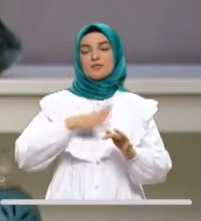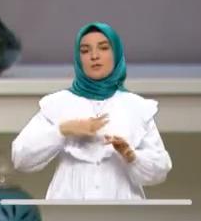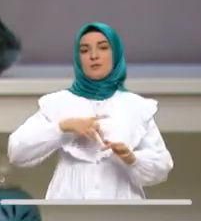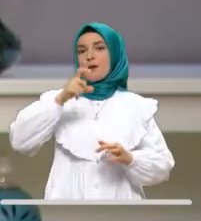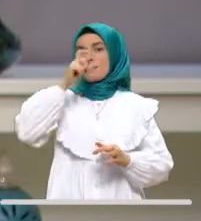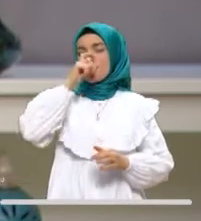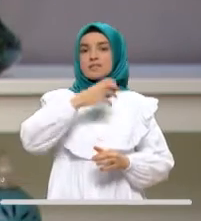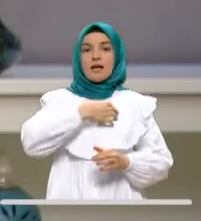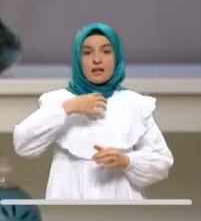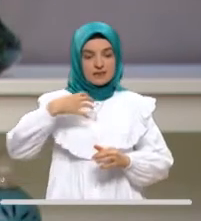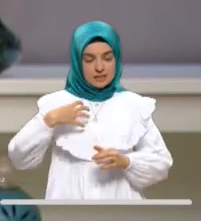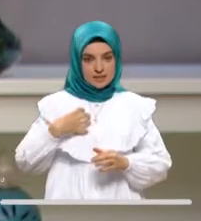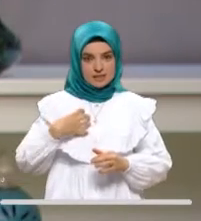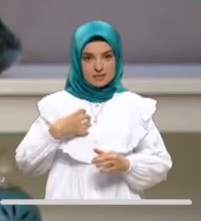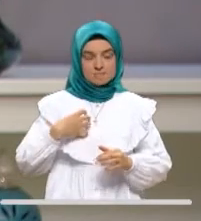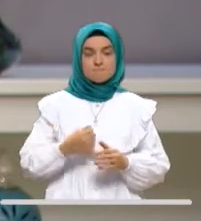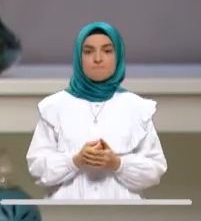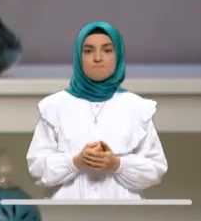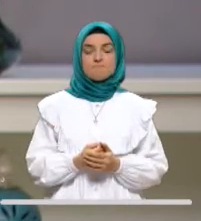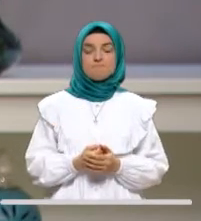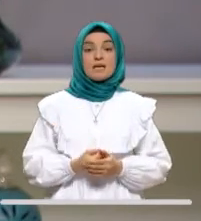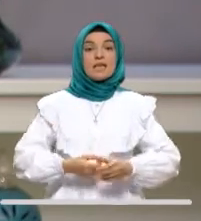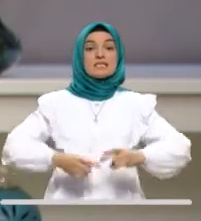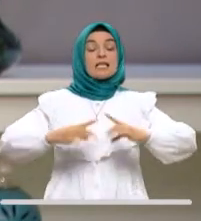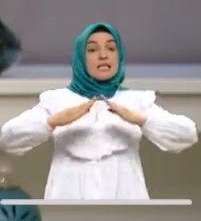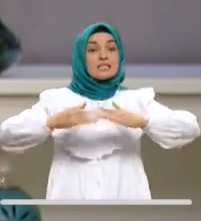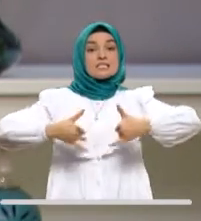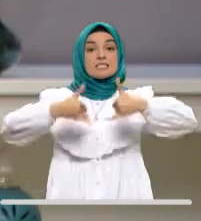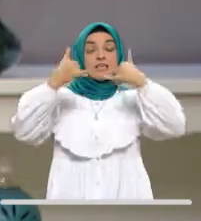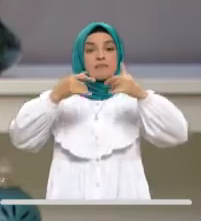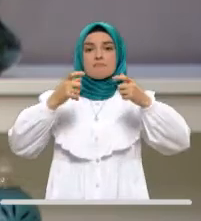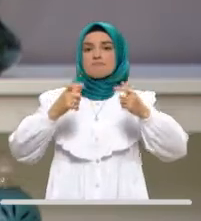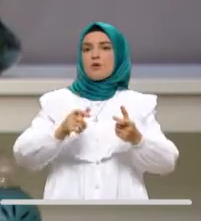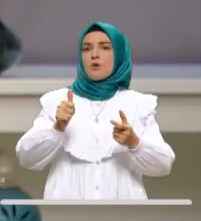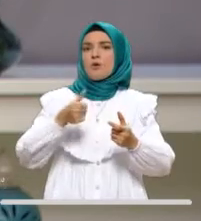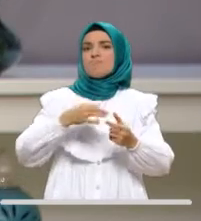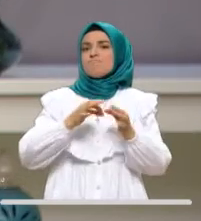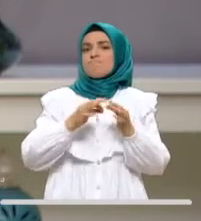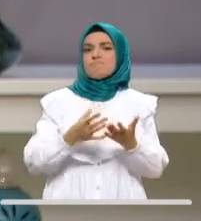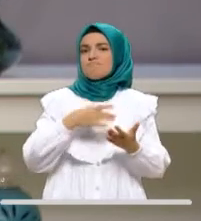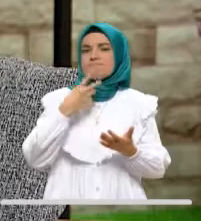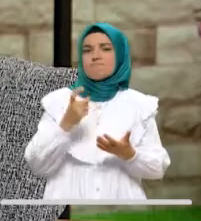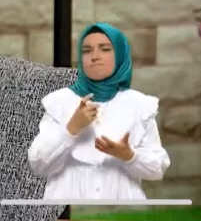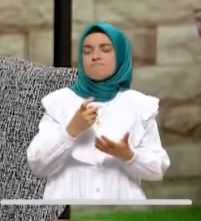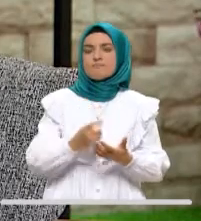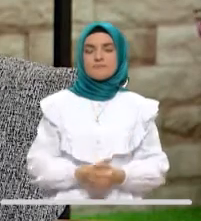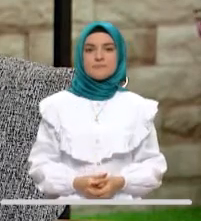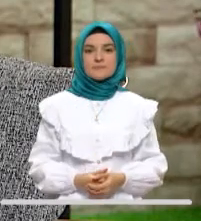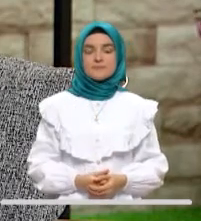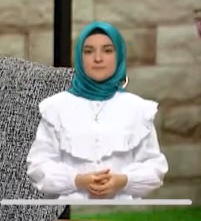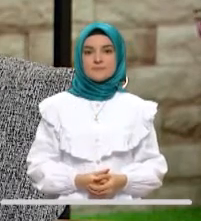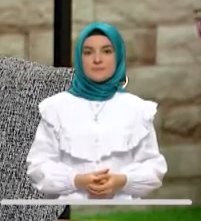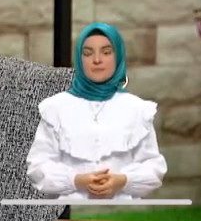Padişah annelerin, valide sultanların saraydaki yeri, önemi nedir diye bir anlatarak başlayalım mı? Olur. Şimdi